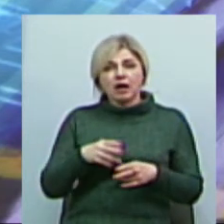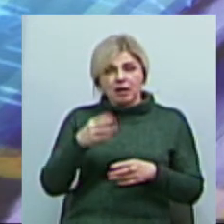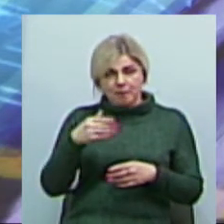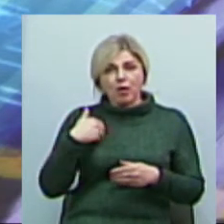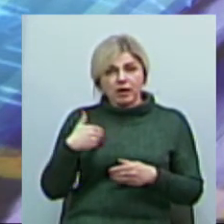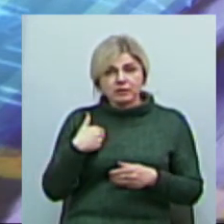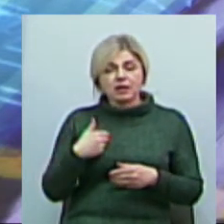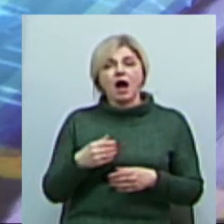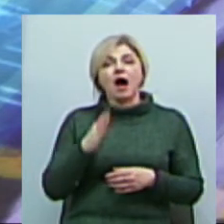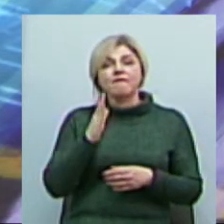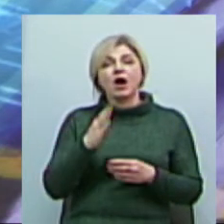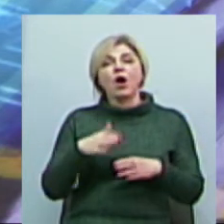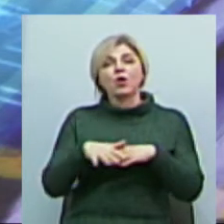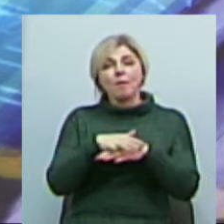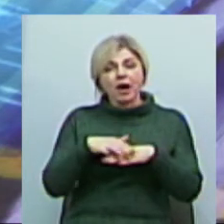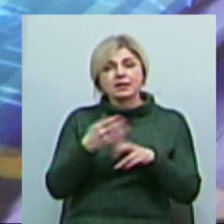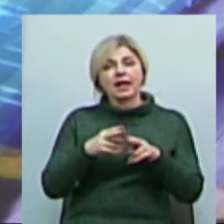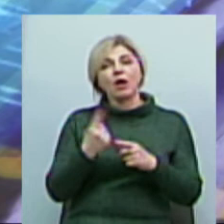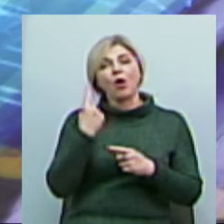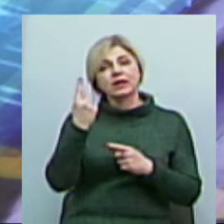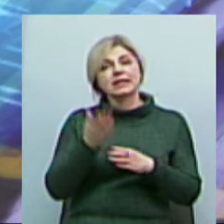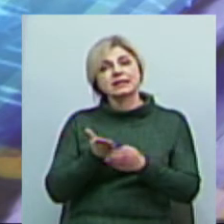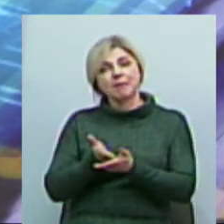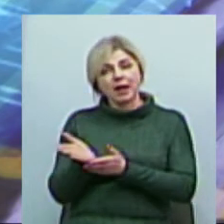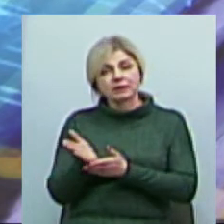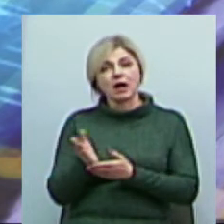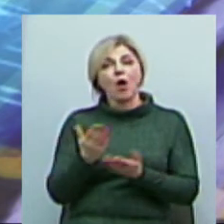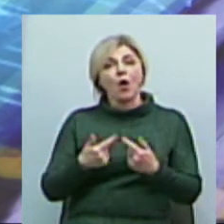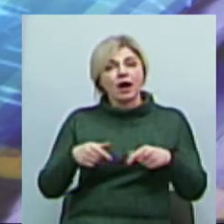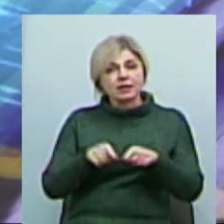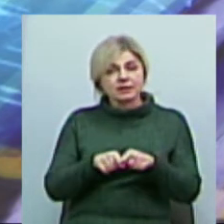она один спектр организации, но выросла